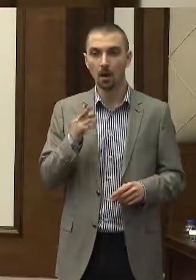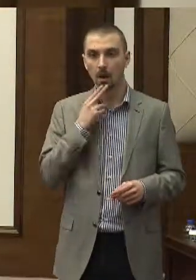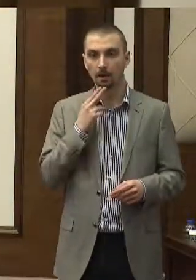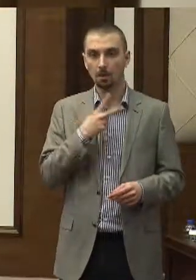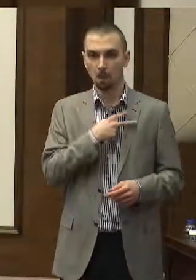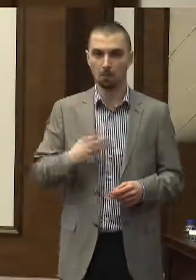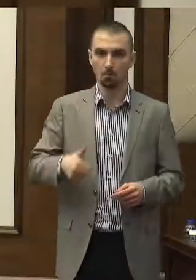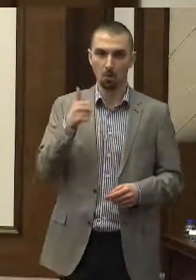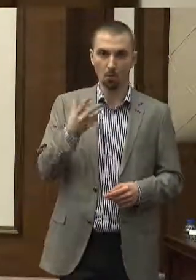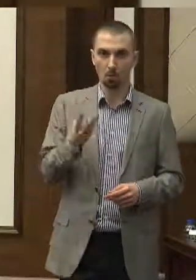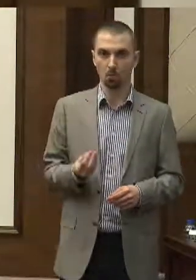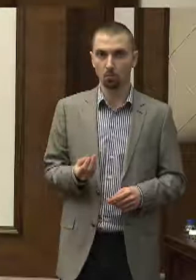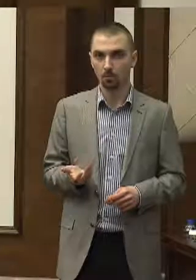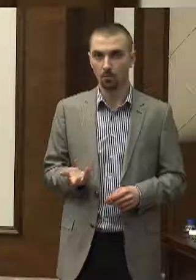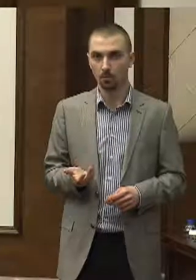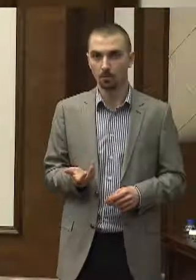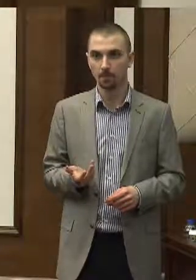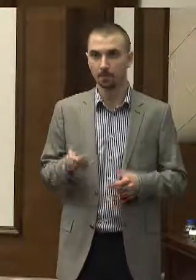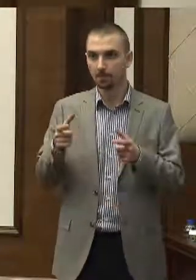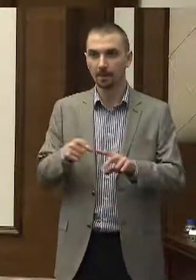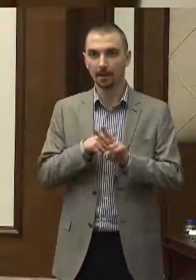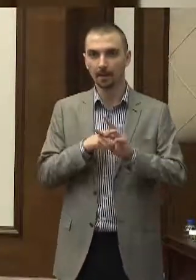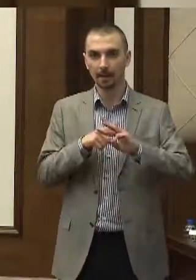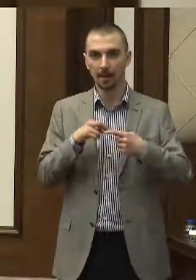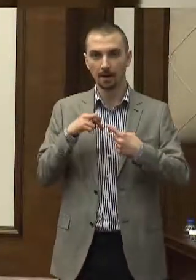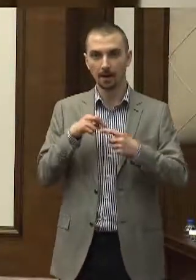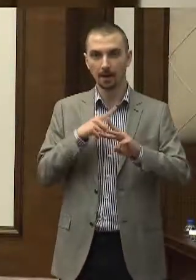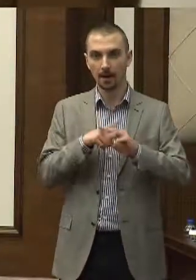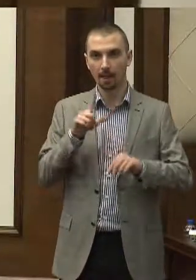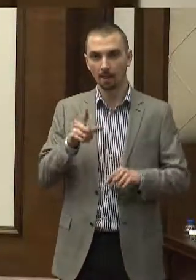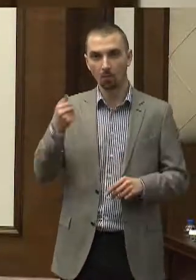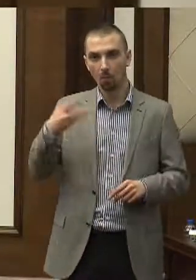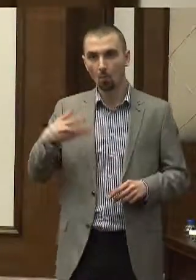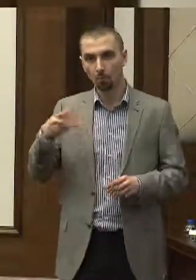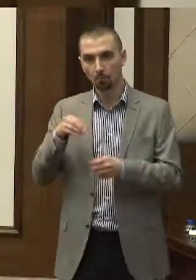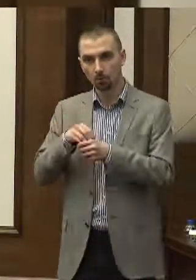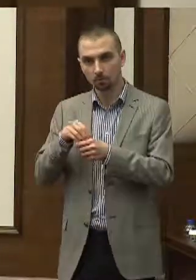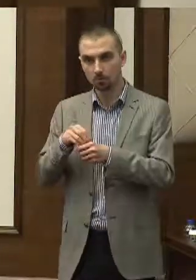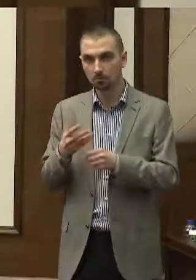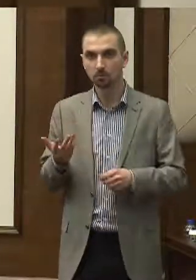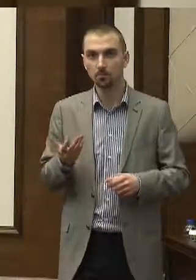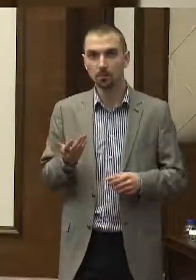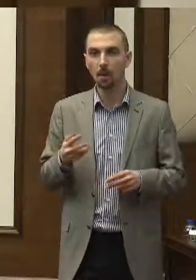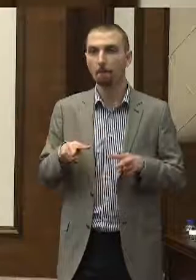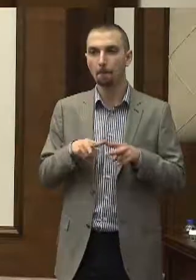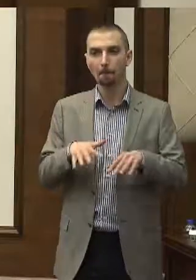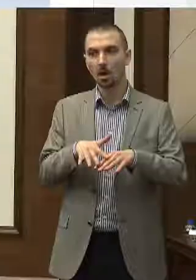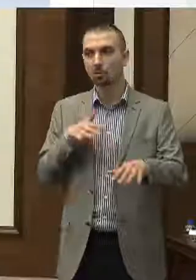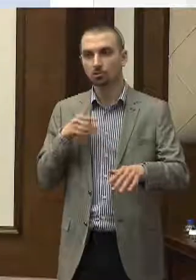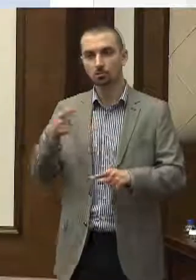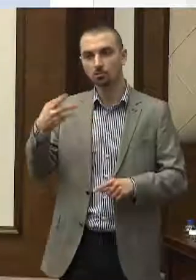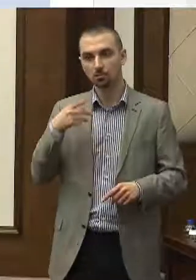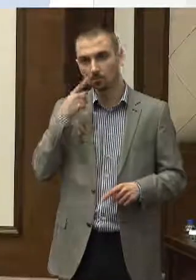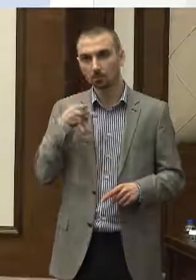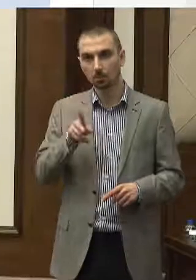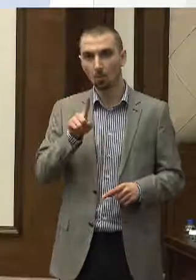olabilmiş. Yerel yönetimlerde kadın temsili. Peki belediye kadın meclis üyesi oranı nedir?